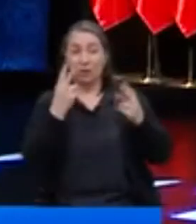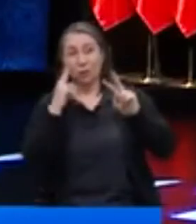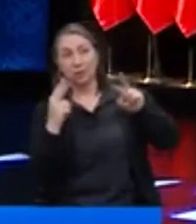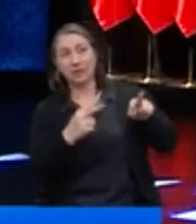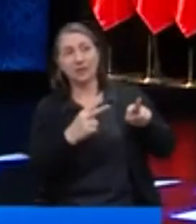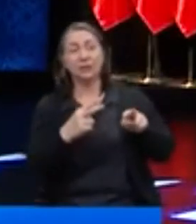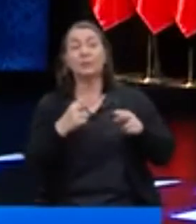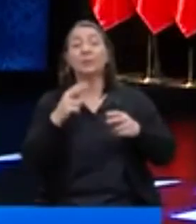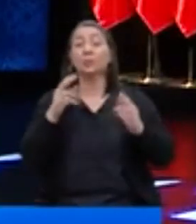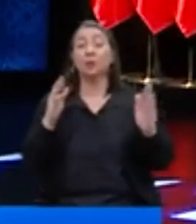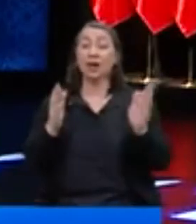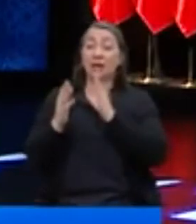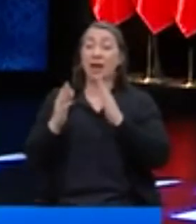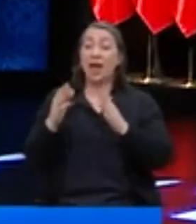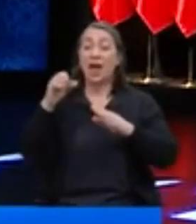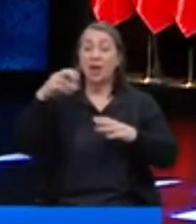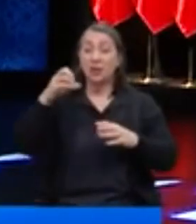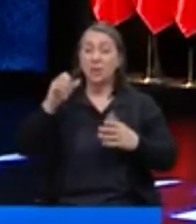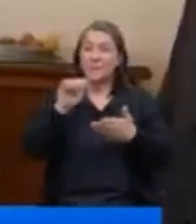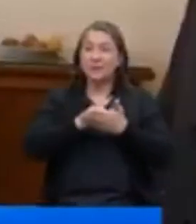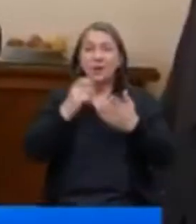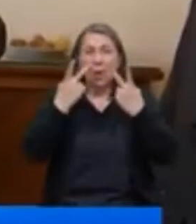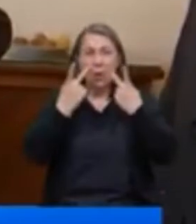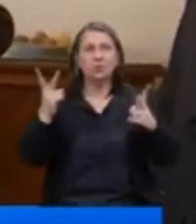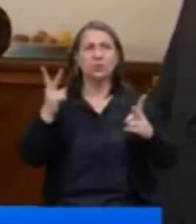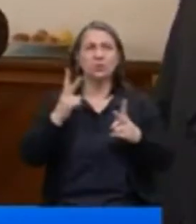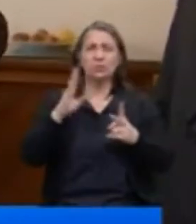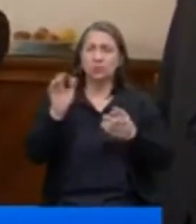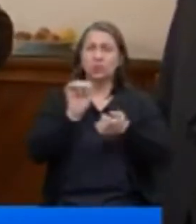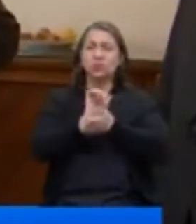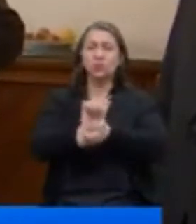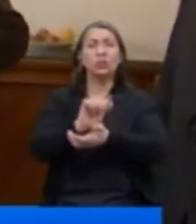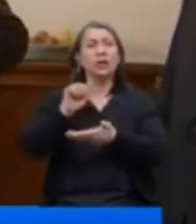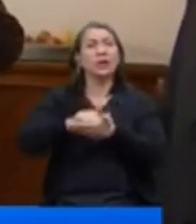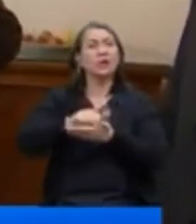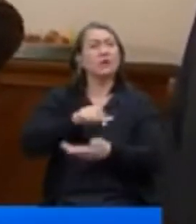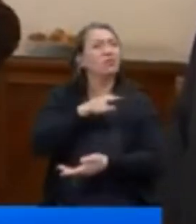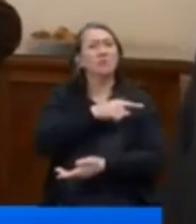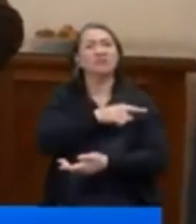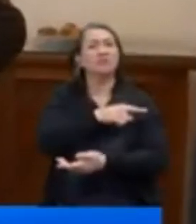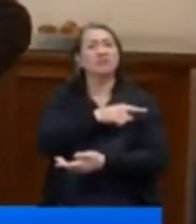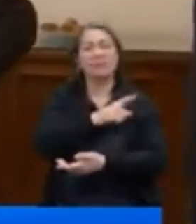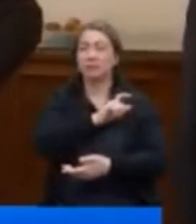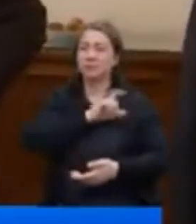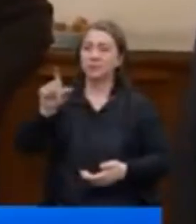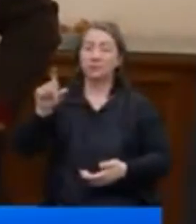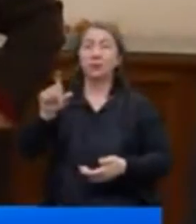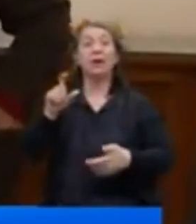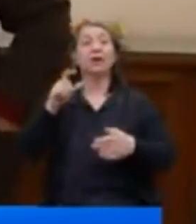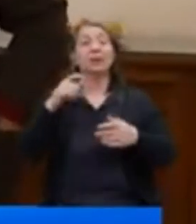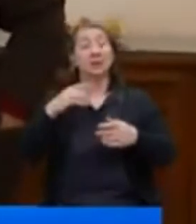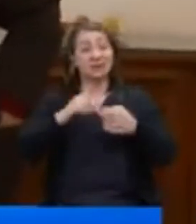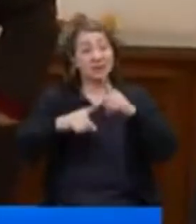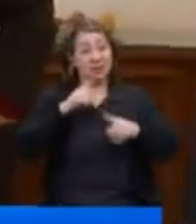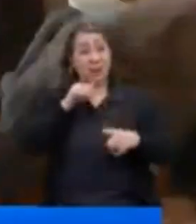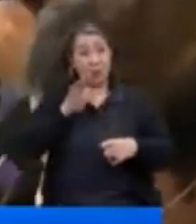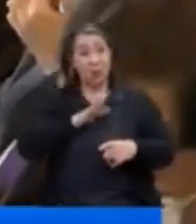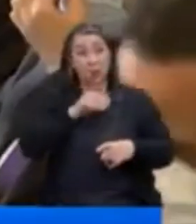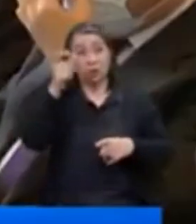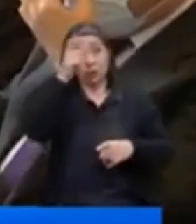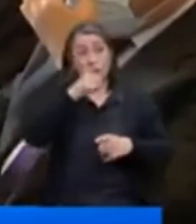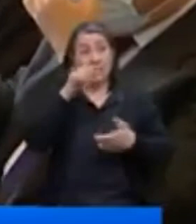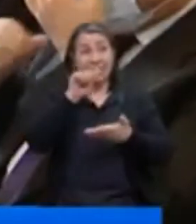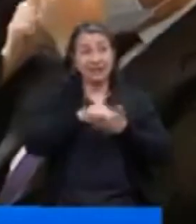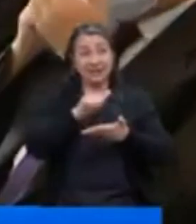Muhalefetten Erdoğan'ın basın özgürlüğü vaadini eleştiriler tutuklu gazeteciler üzerinden geldi. CHP lideri Kemal Kılıçdaroğlu'nun